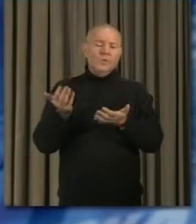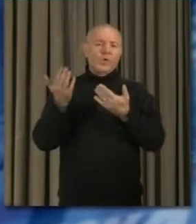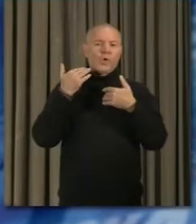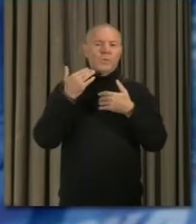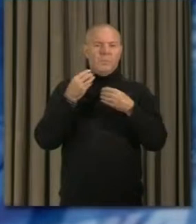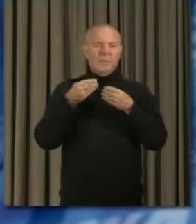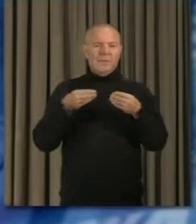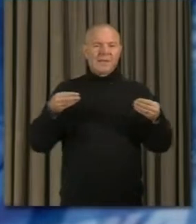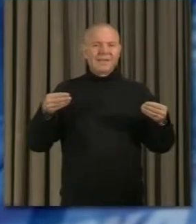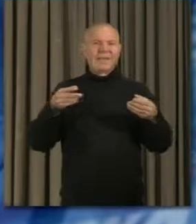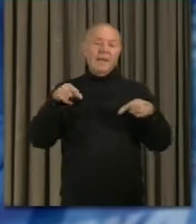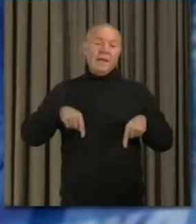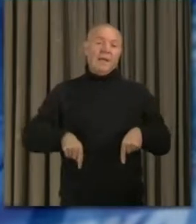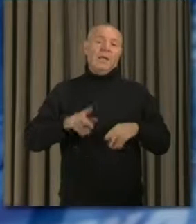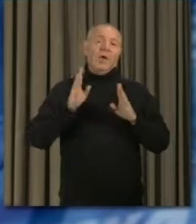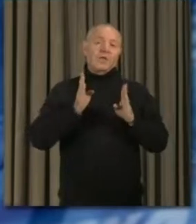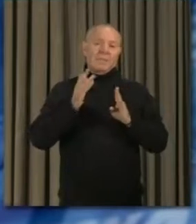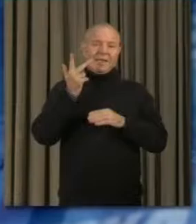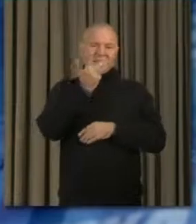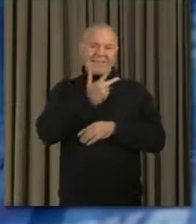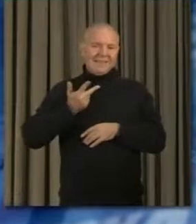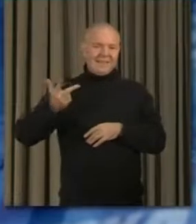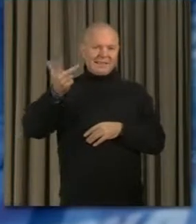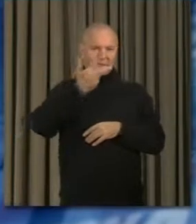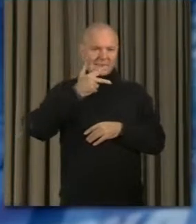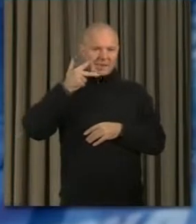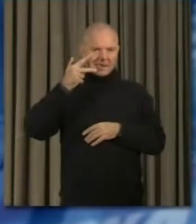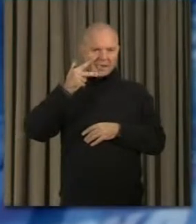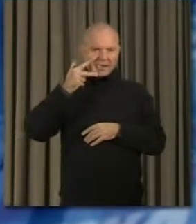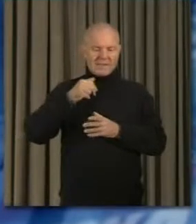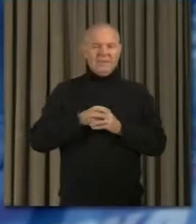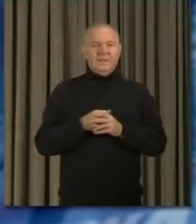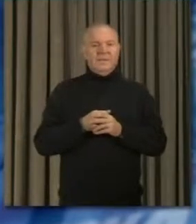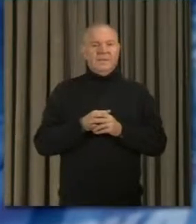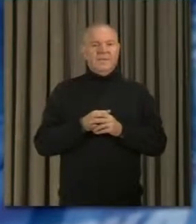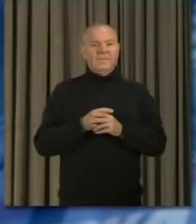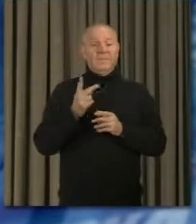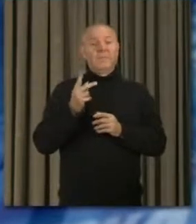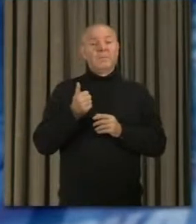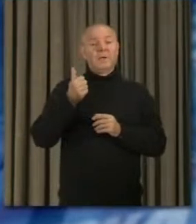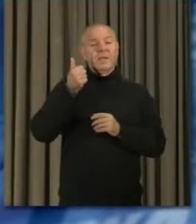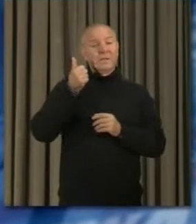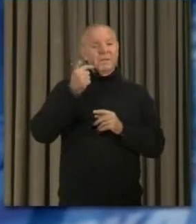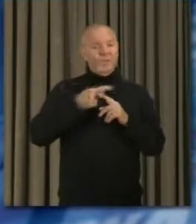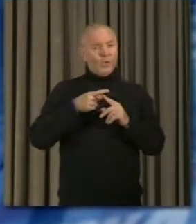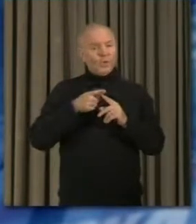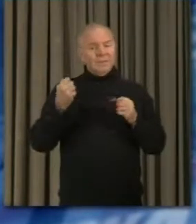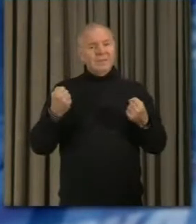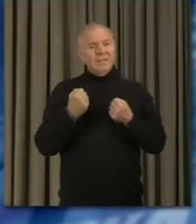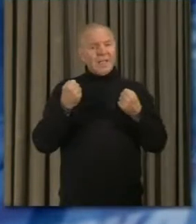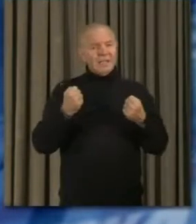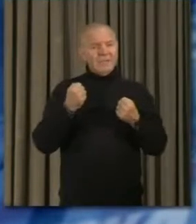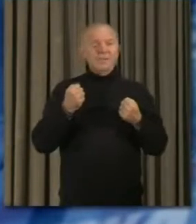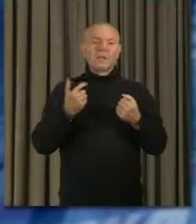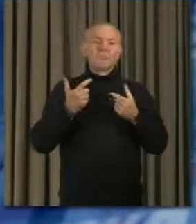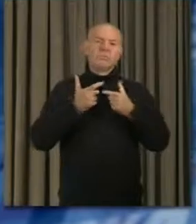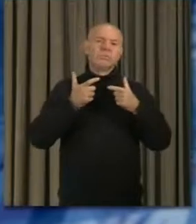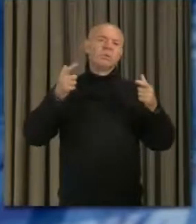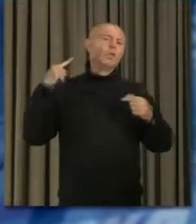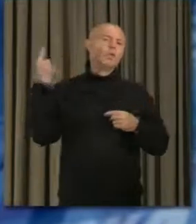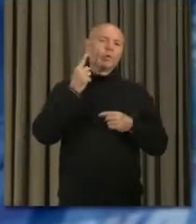arredi per l'oncologia nei tre ospedali della nostra provincia per la prima volta l'attività dell'associazione si amplia a tutti i nosocomi del